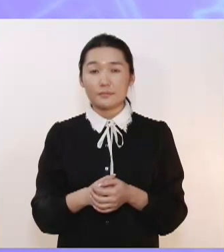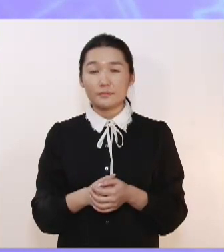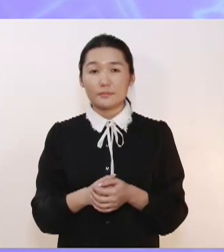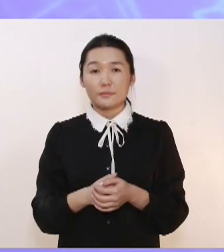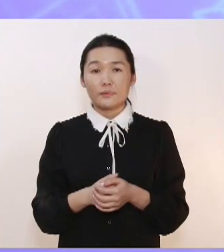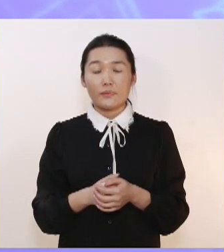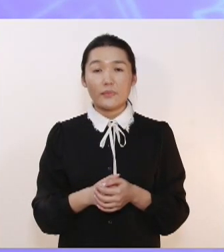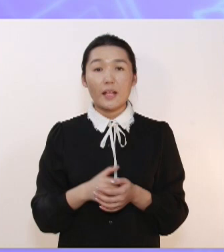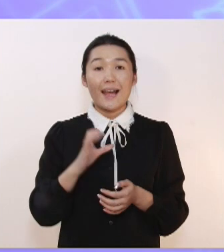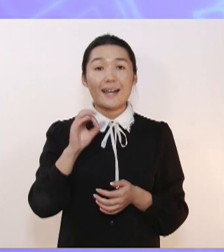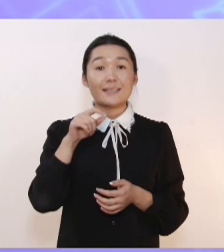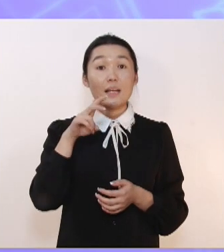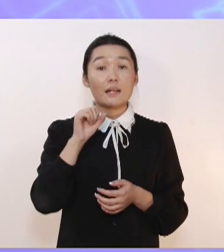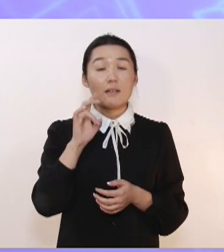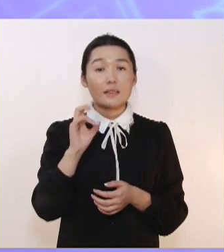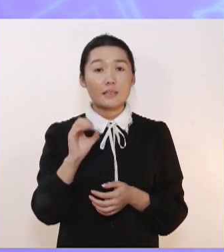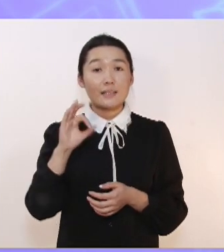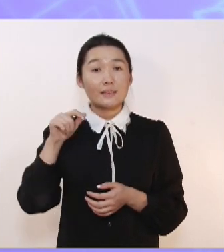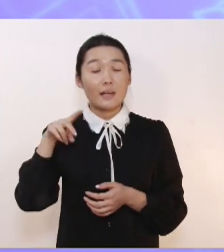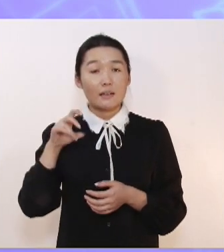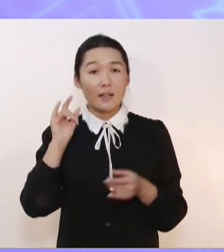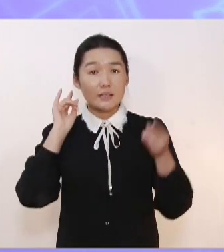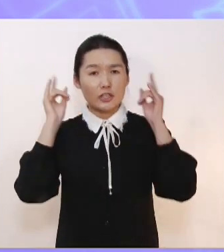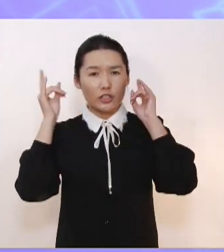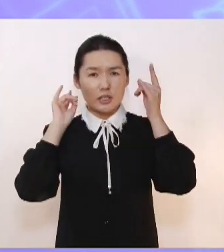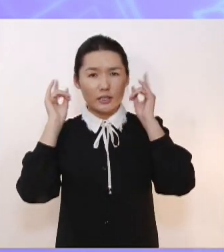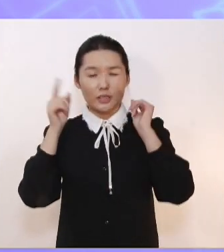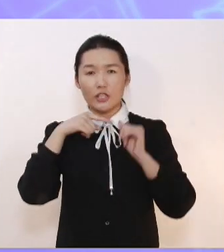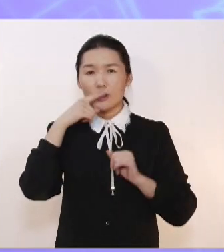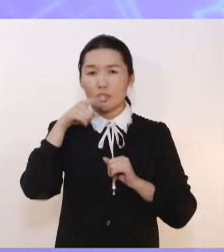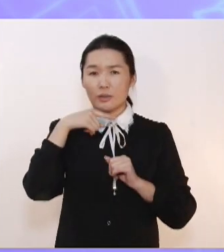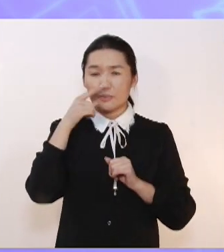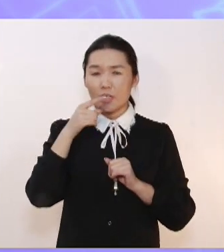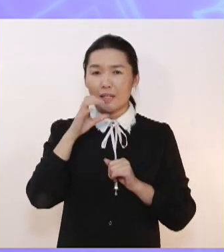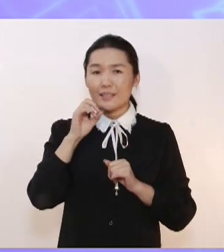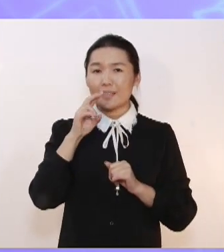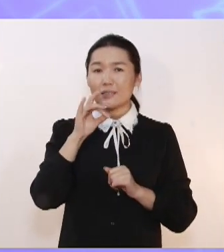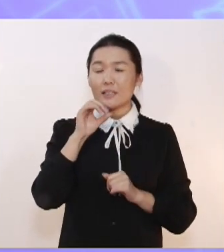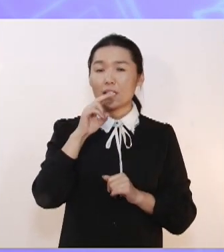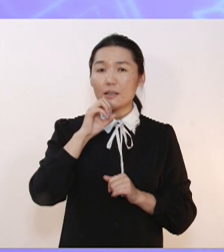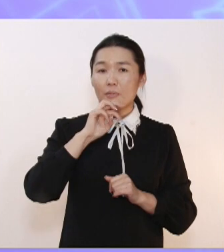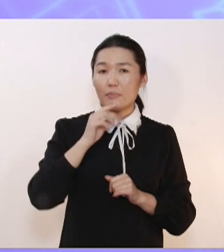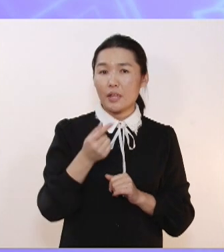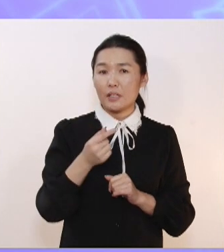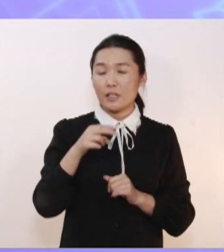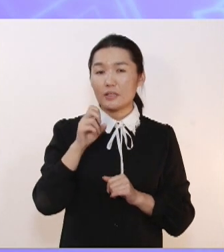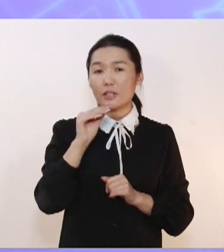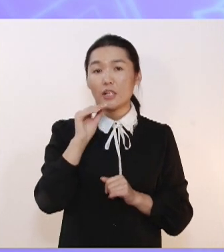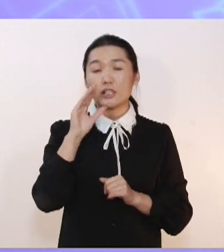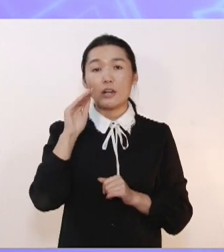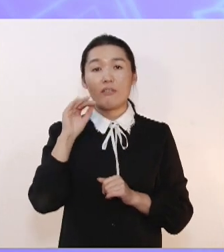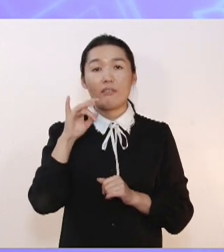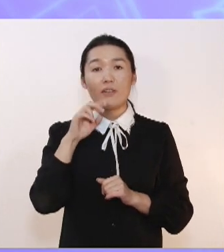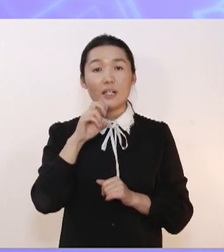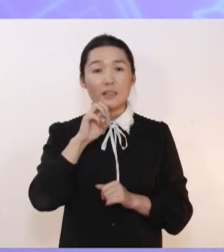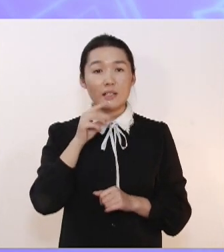А согласные согласны шелестеть, шептать, скрипеть, даже фыркать и